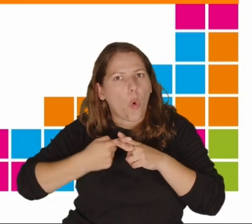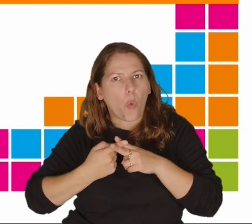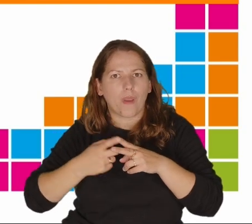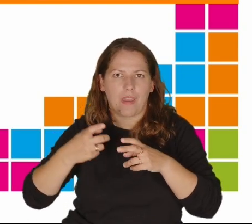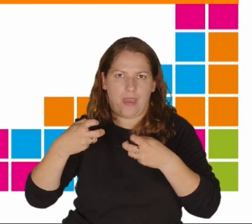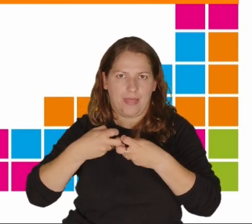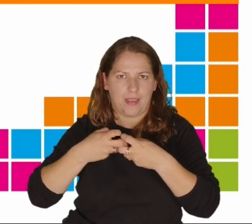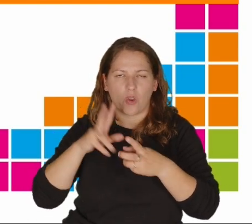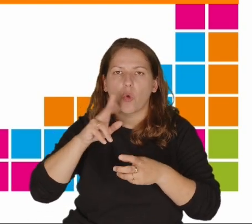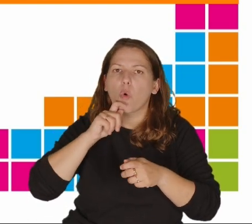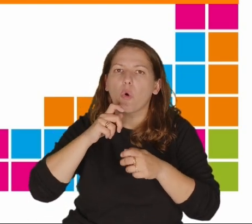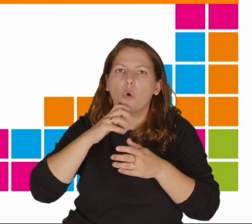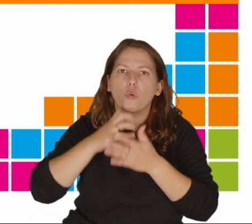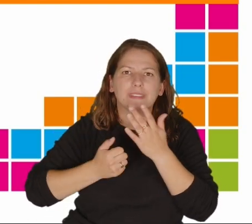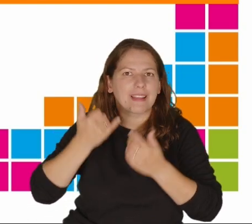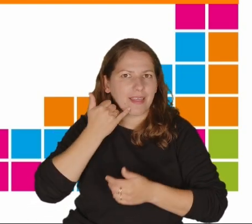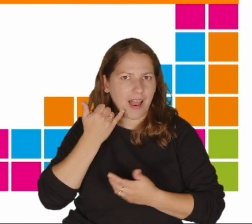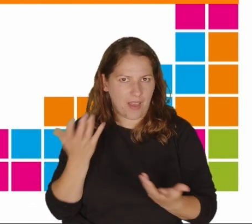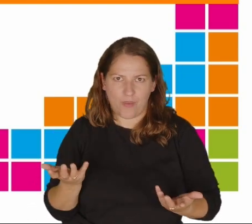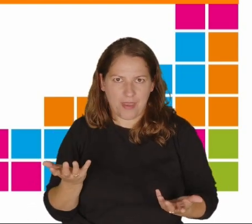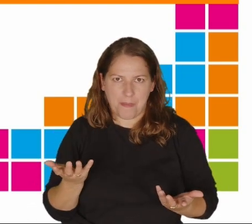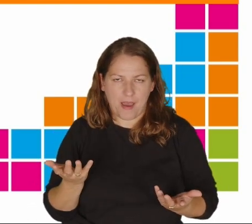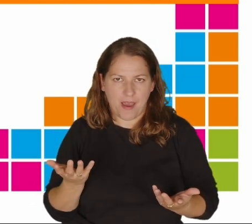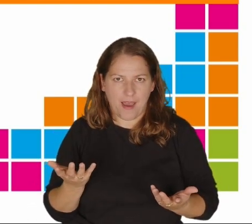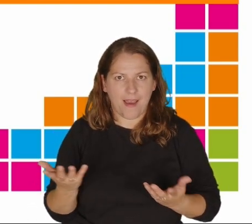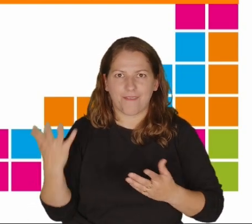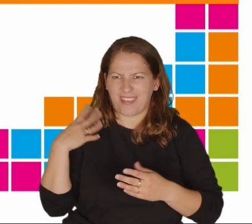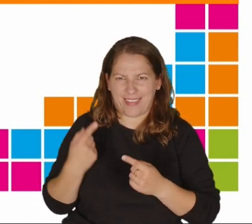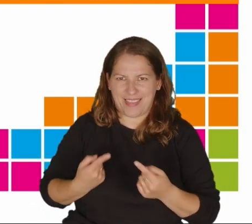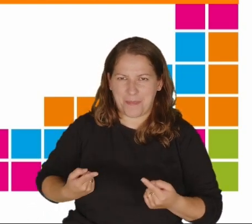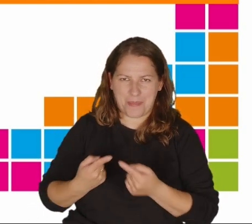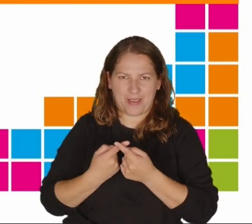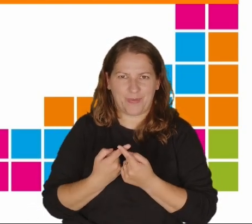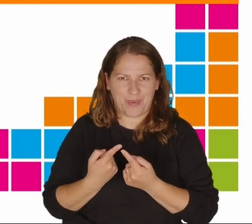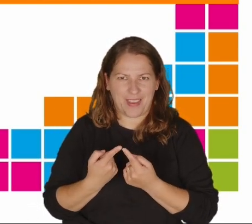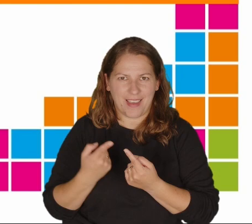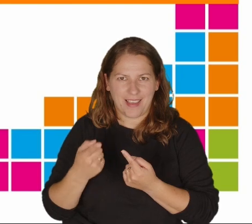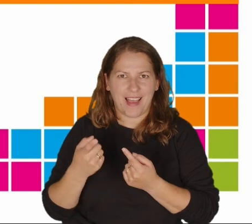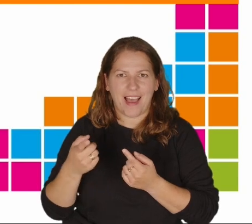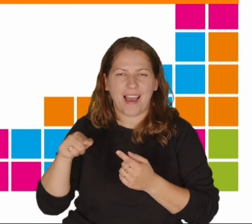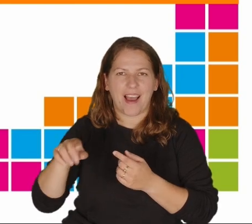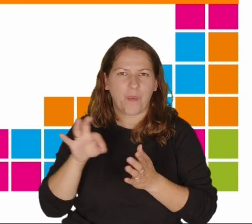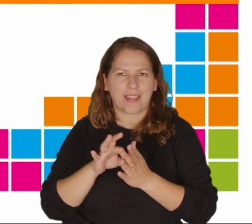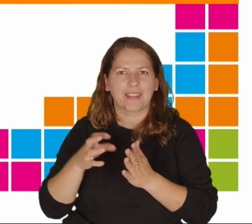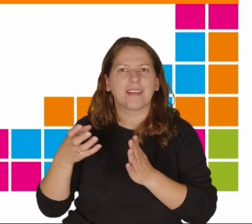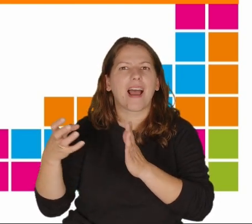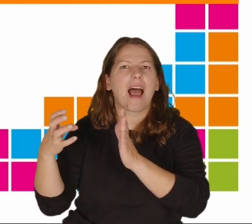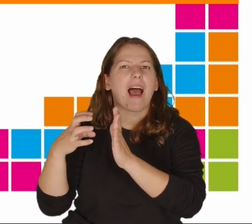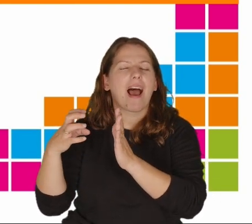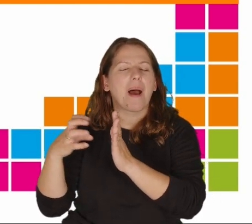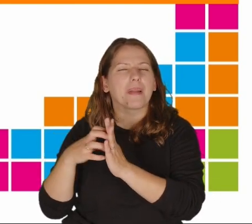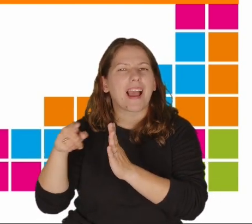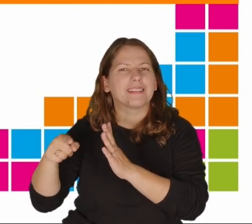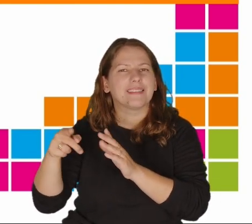sieci, kto korzysta z komórki. I też tutaj no, wiek nie odpowiada, jeśli chodzi o taką aplikację, regulacją prawnym.